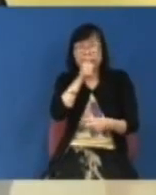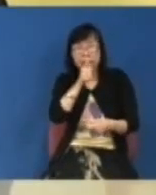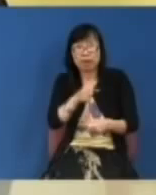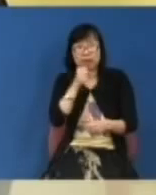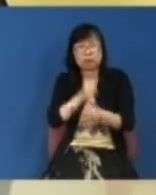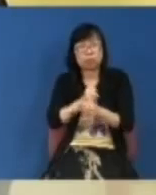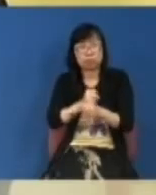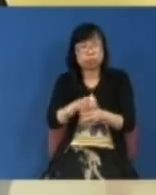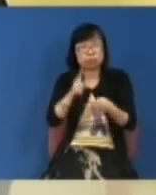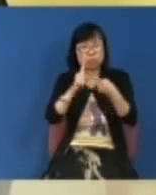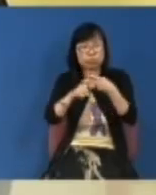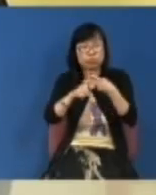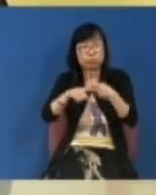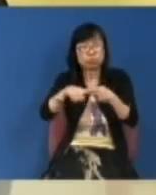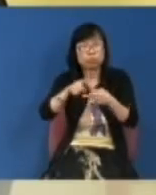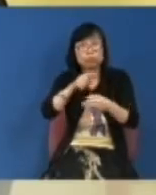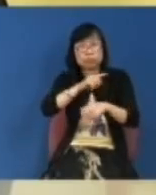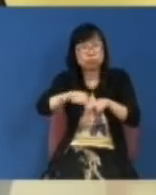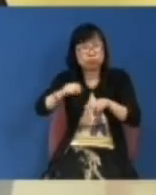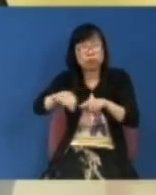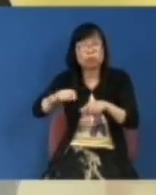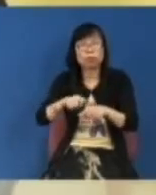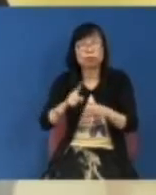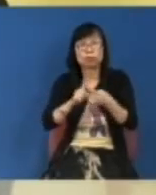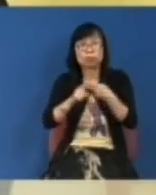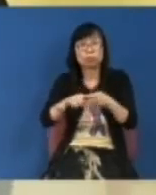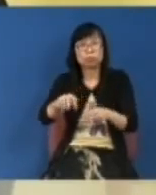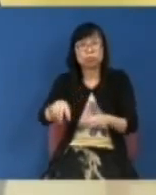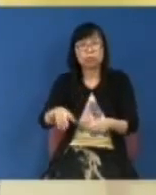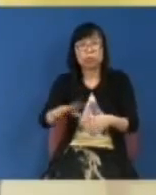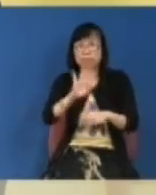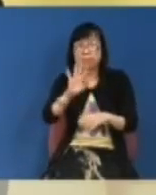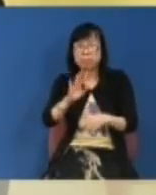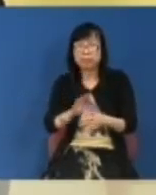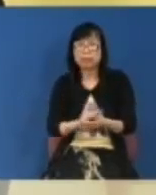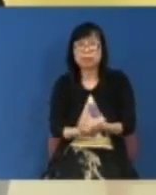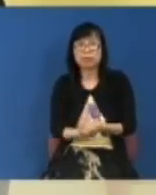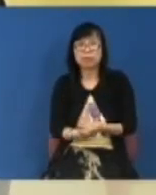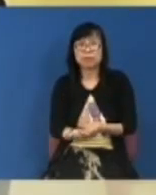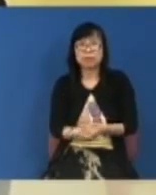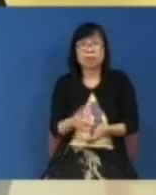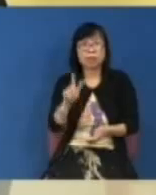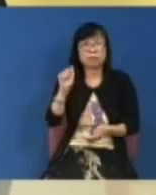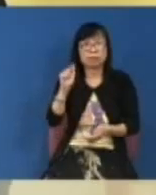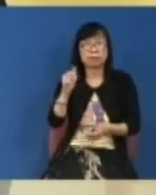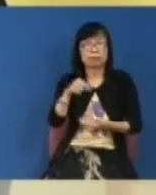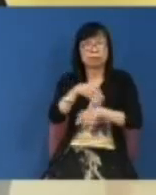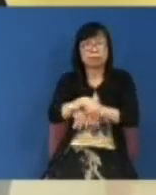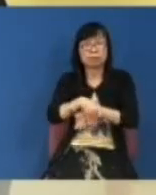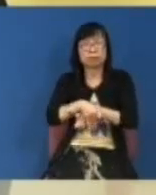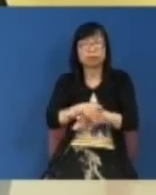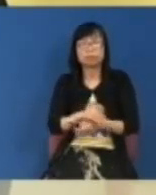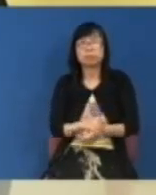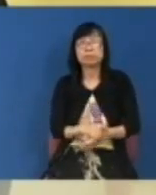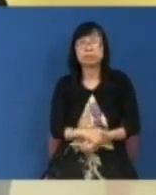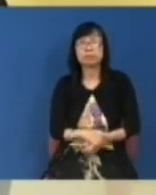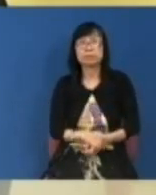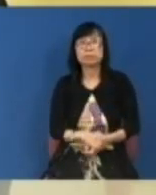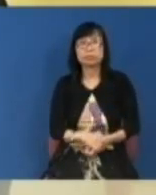工匠的，是不是 他是這樣救世的，他不是好像舊約的先知那樣的，是不是